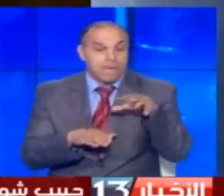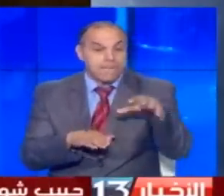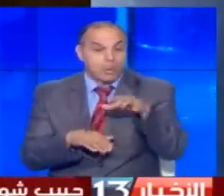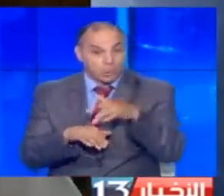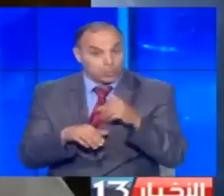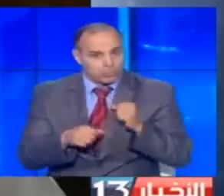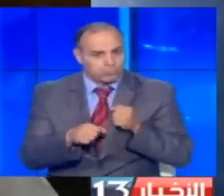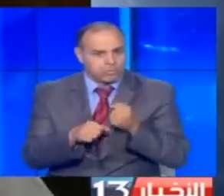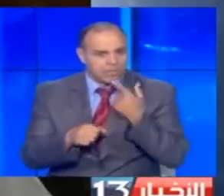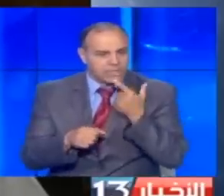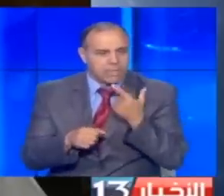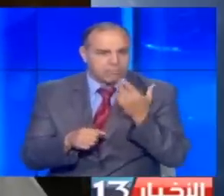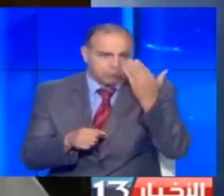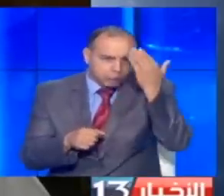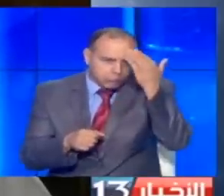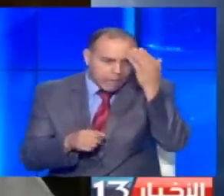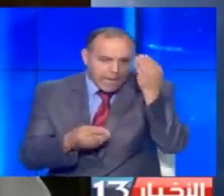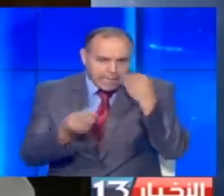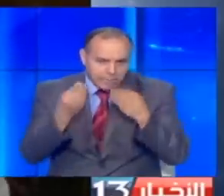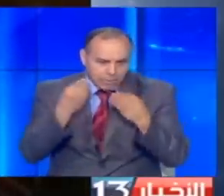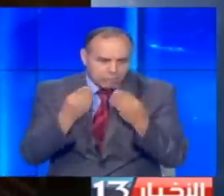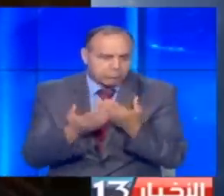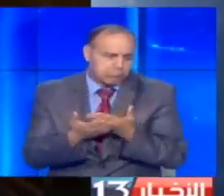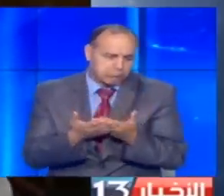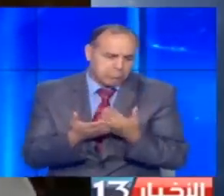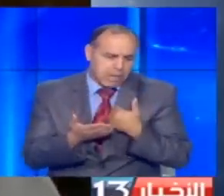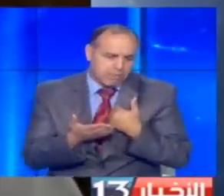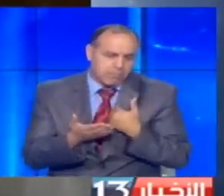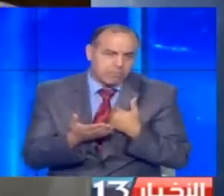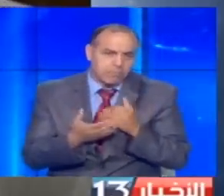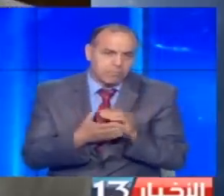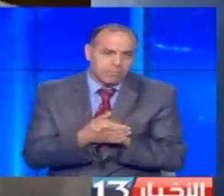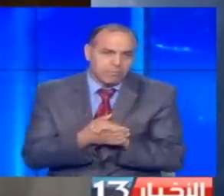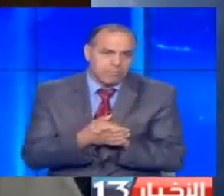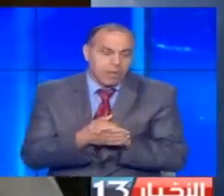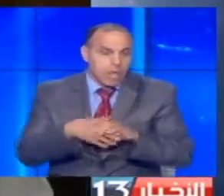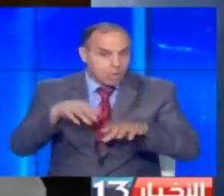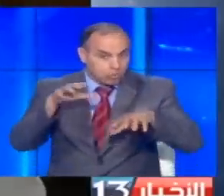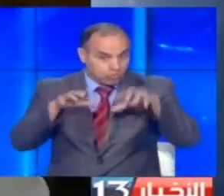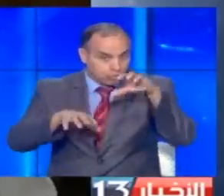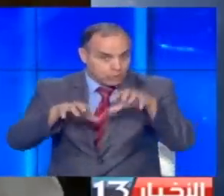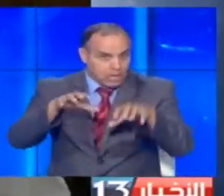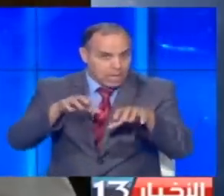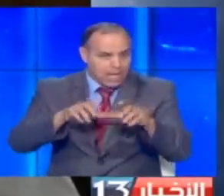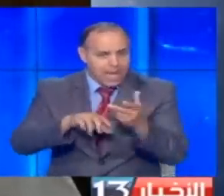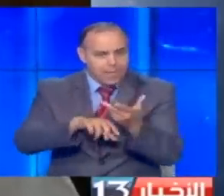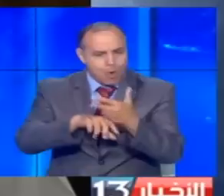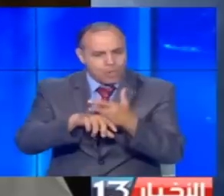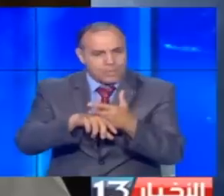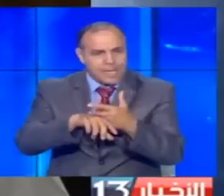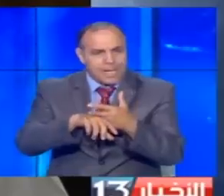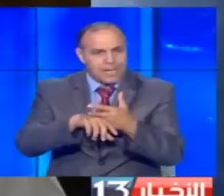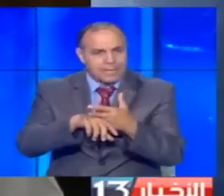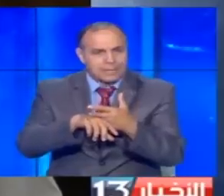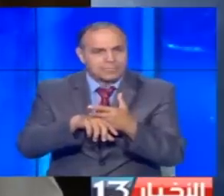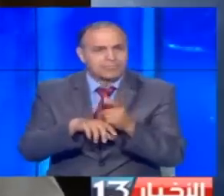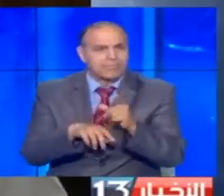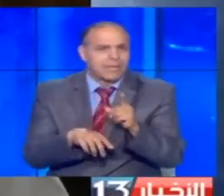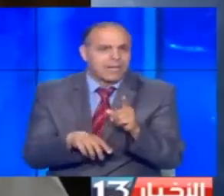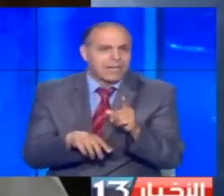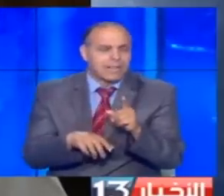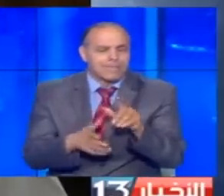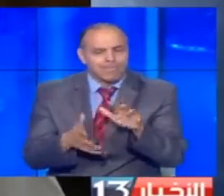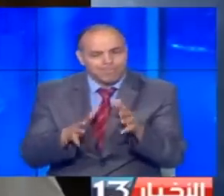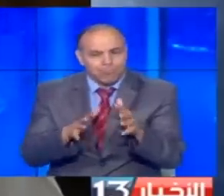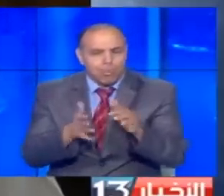لانه نحن نعرف انه بتجربتها المتواضع انه الامتار الاول تقوم عمليه يعني قلق